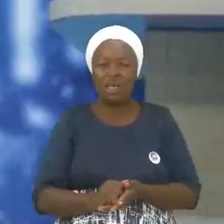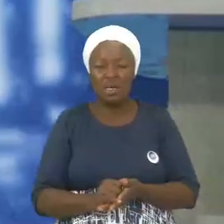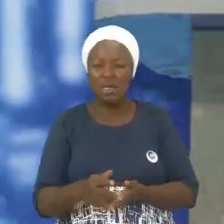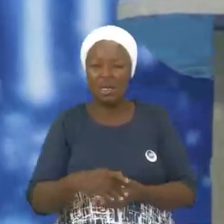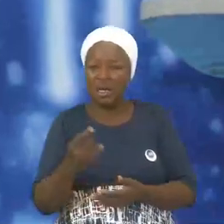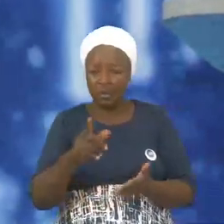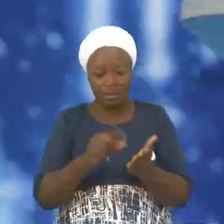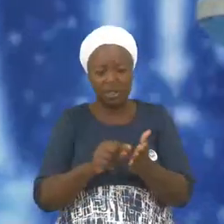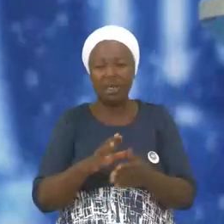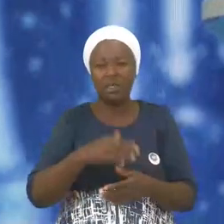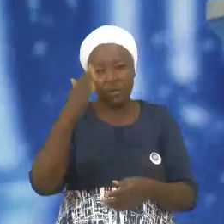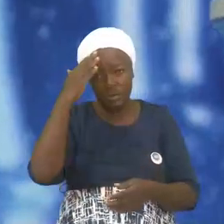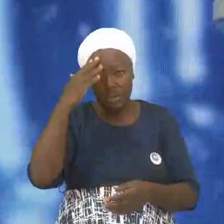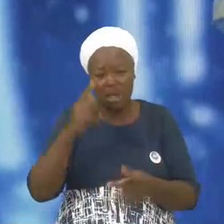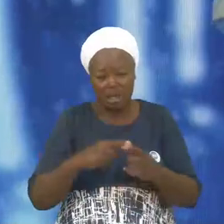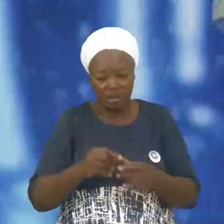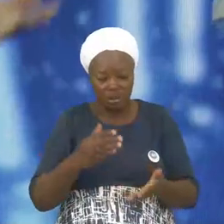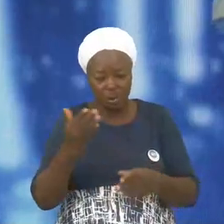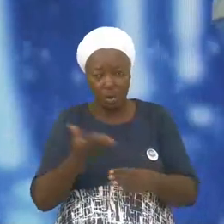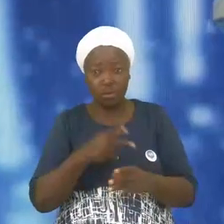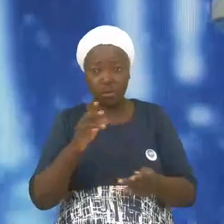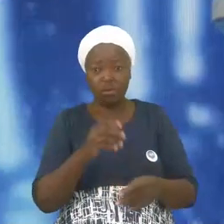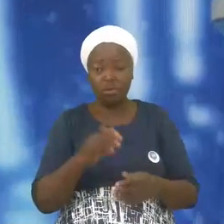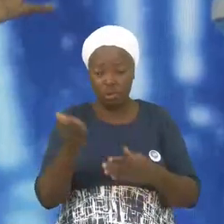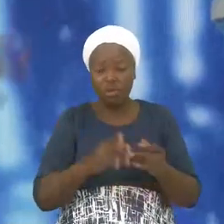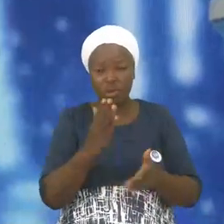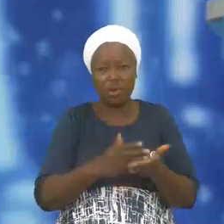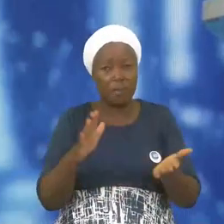parfois, pour ceux qui sont les imprimeurs,